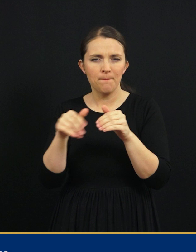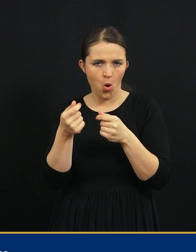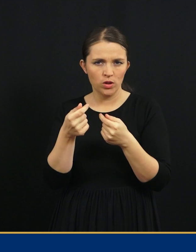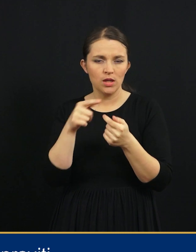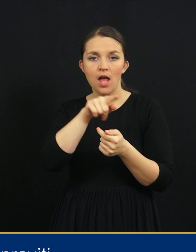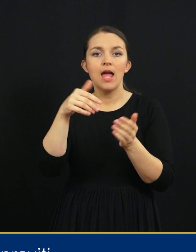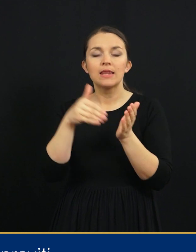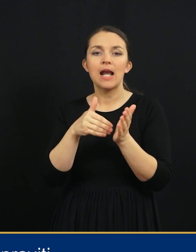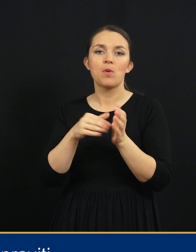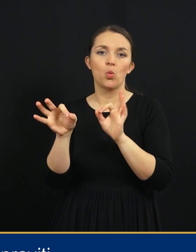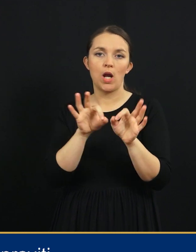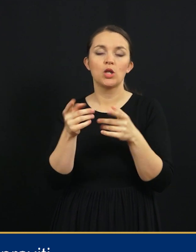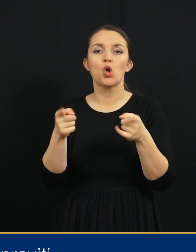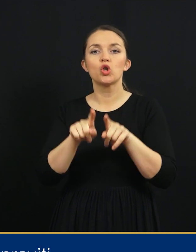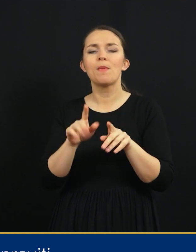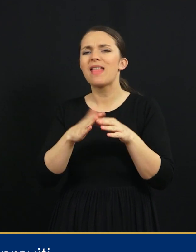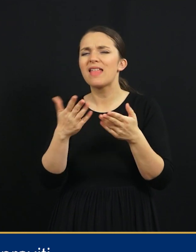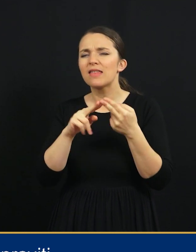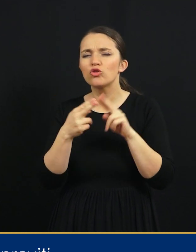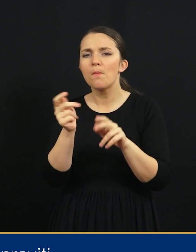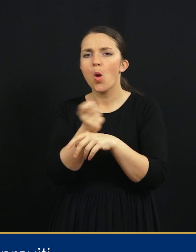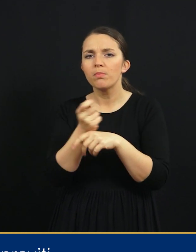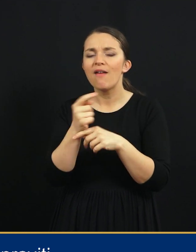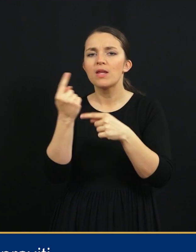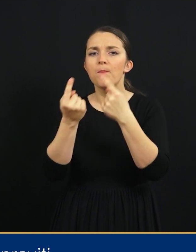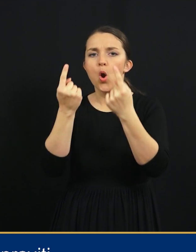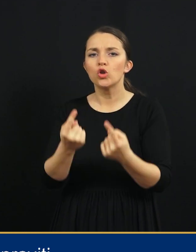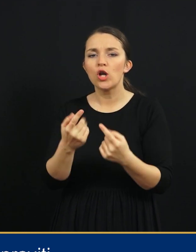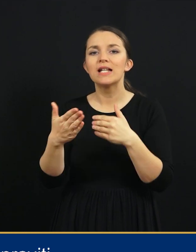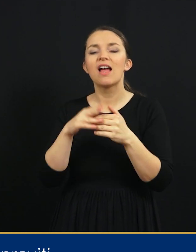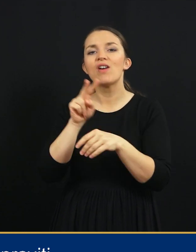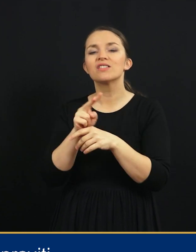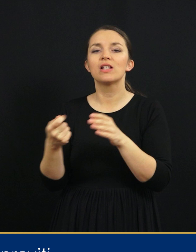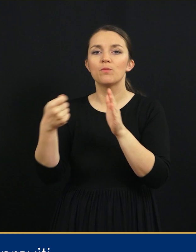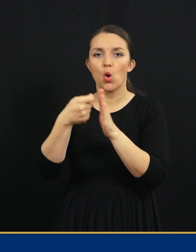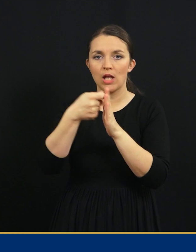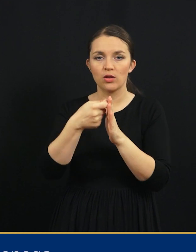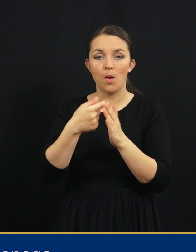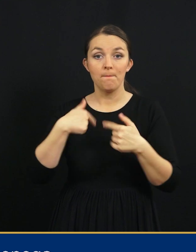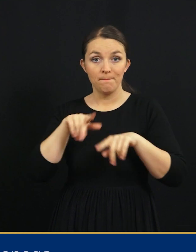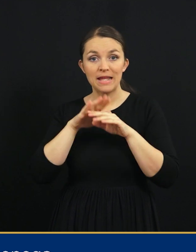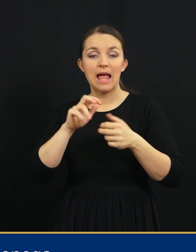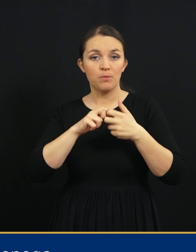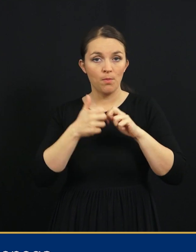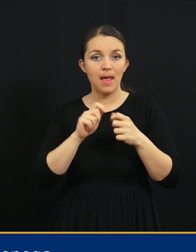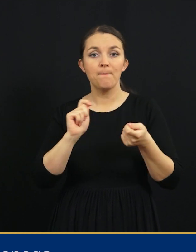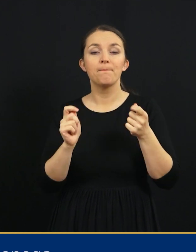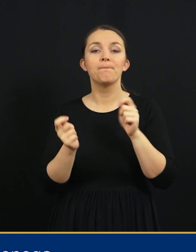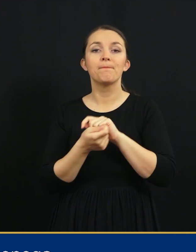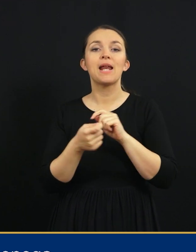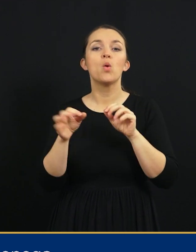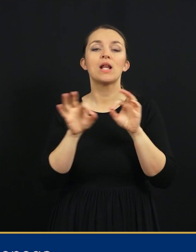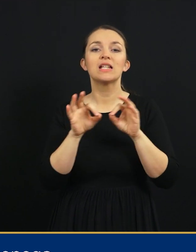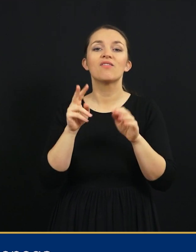pokojnine, urediti oziroma na nek način popraviti položaj z varstvenim dodatkom. Mi na problem